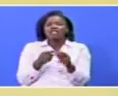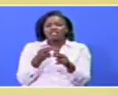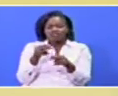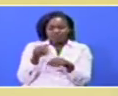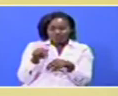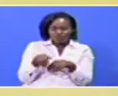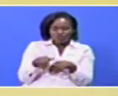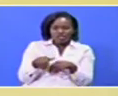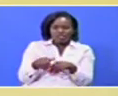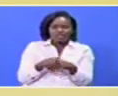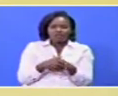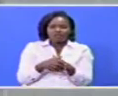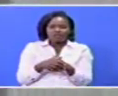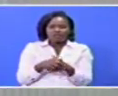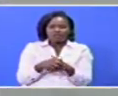wa kuamkia leo.